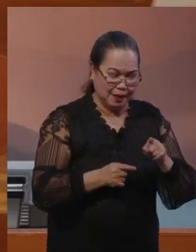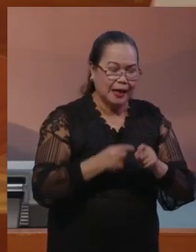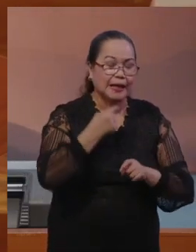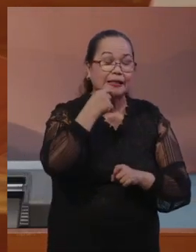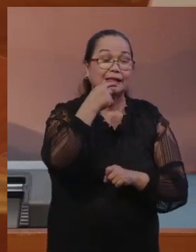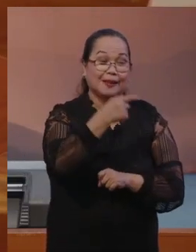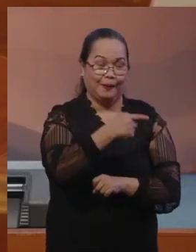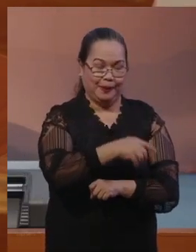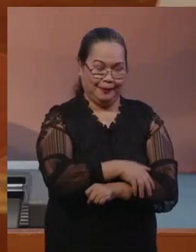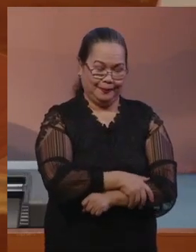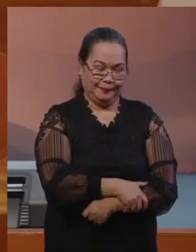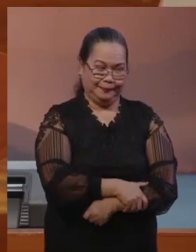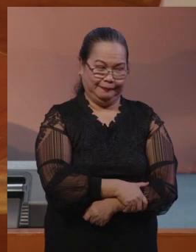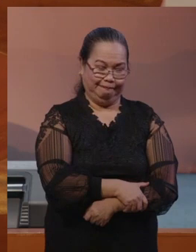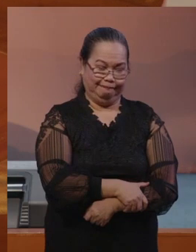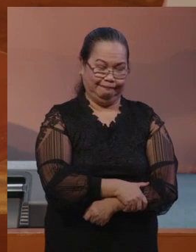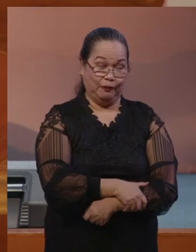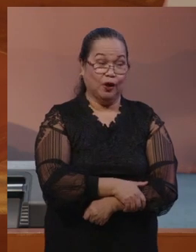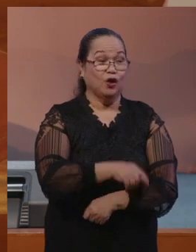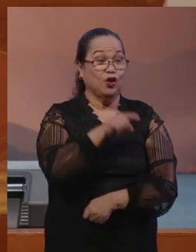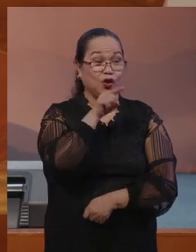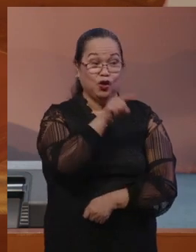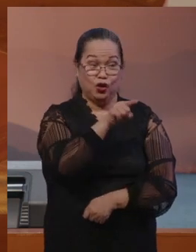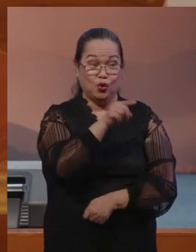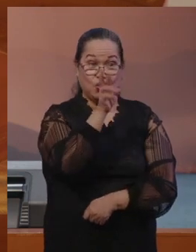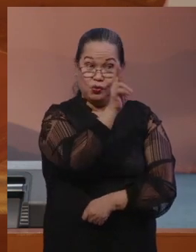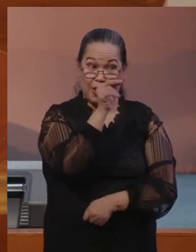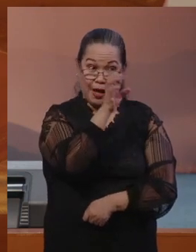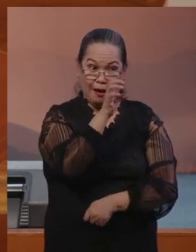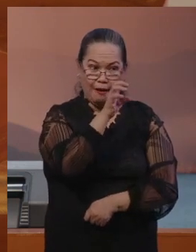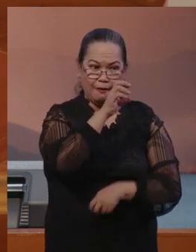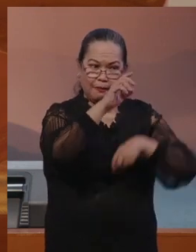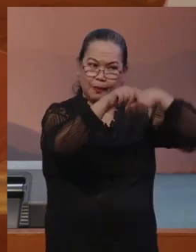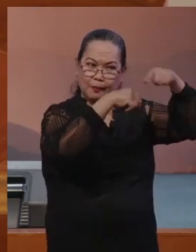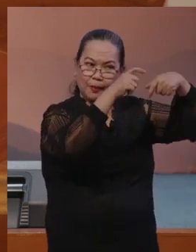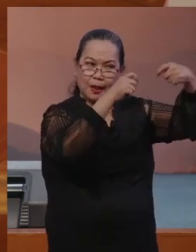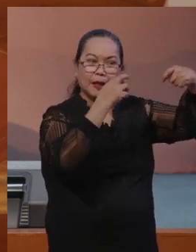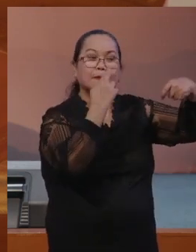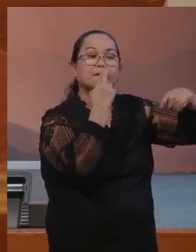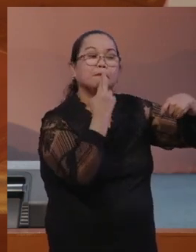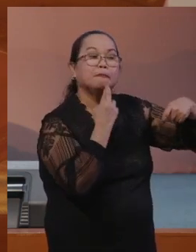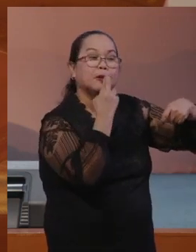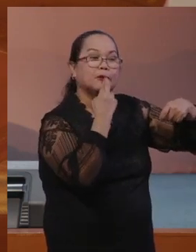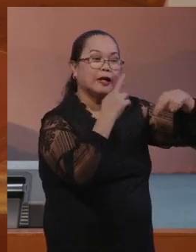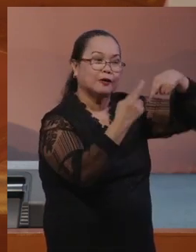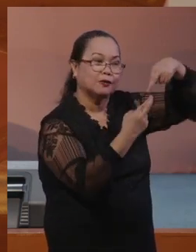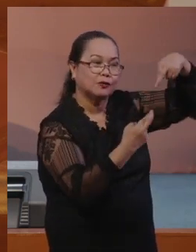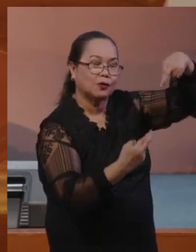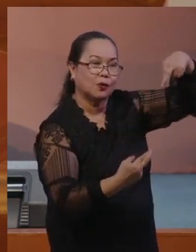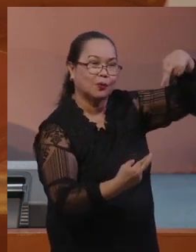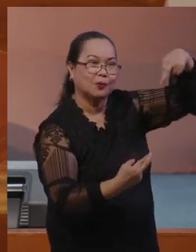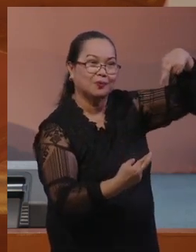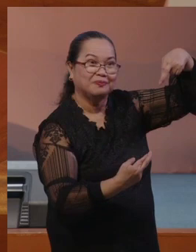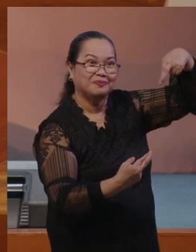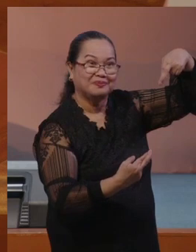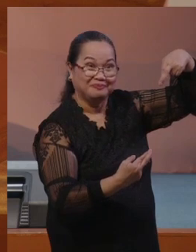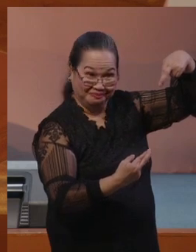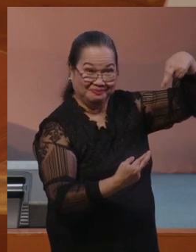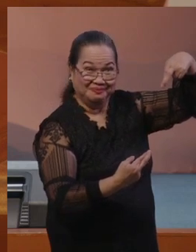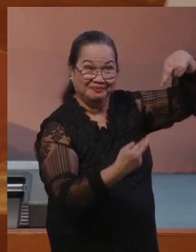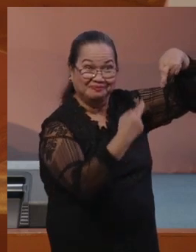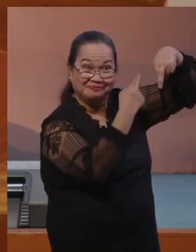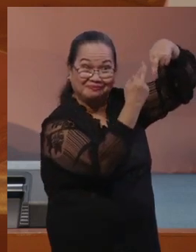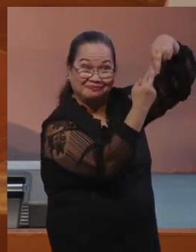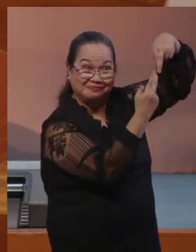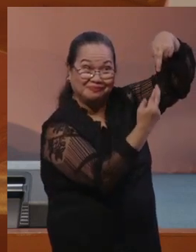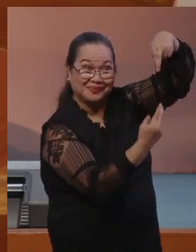nila, you shall tie the scarlet cord in the window through which you let us down.